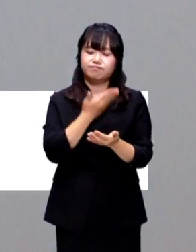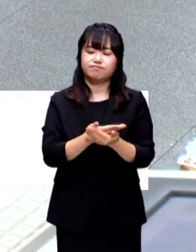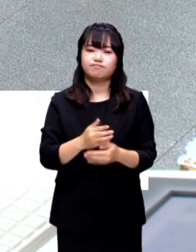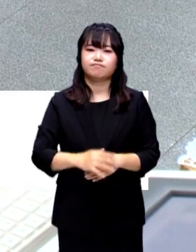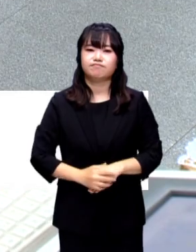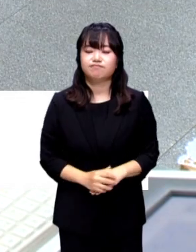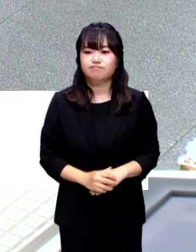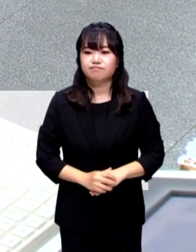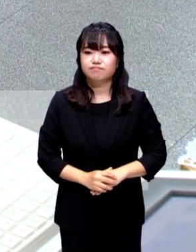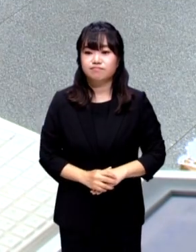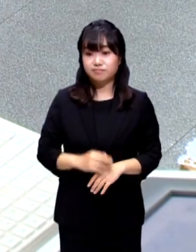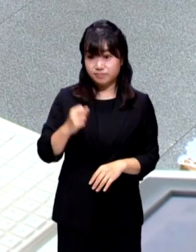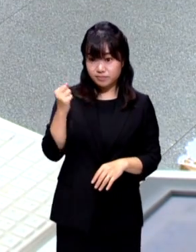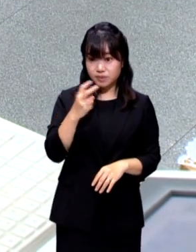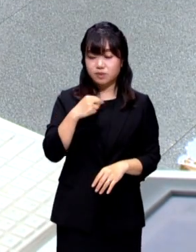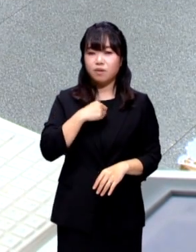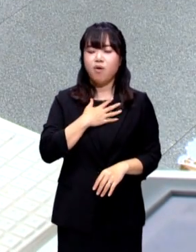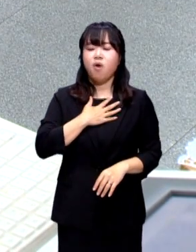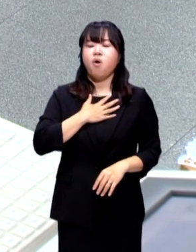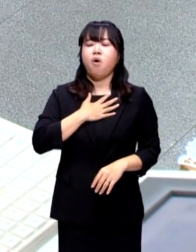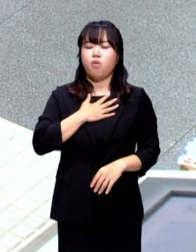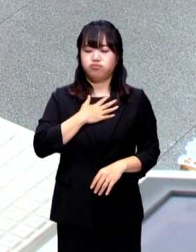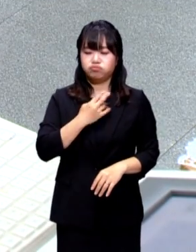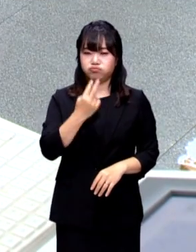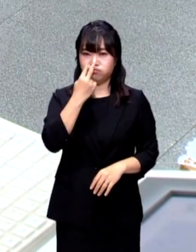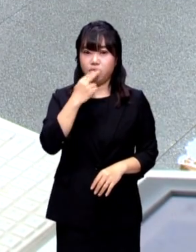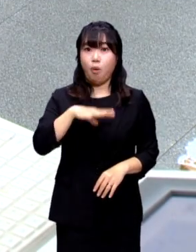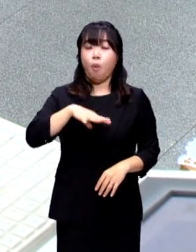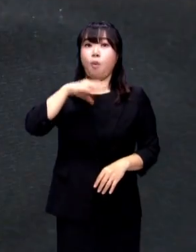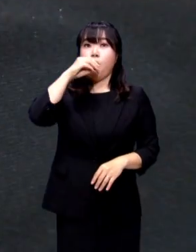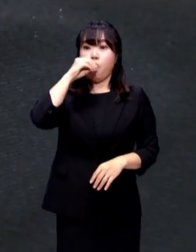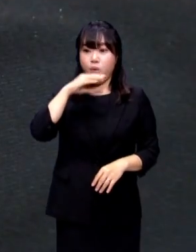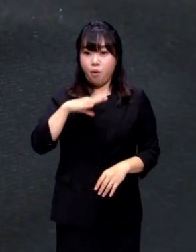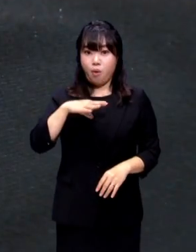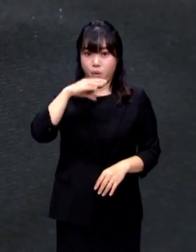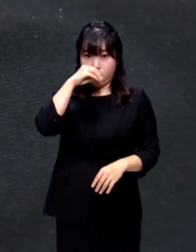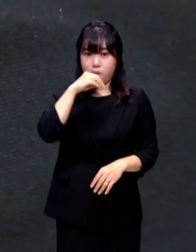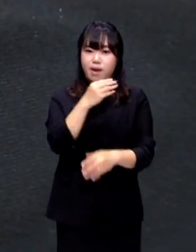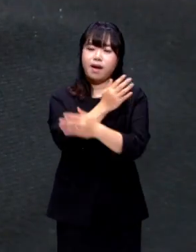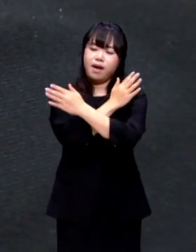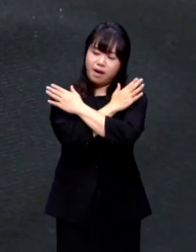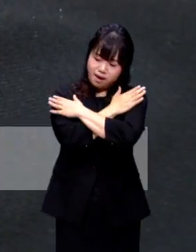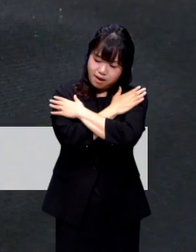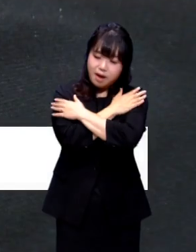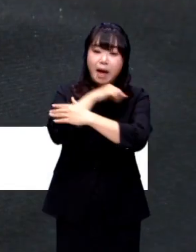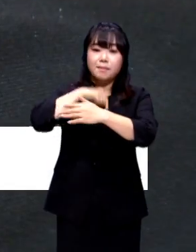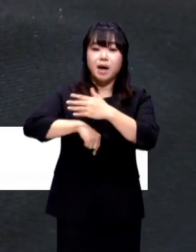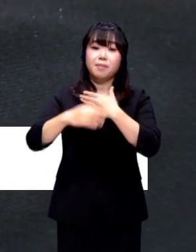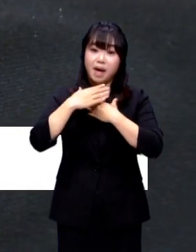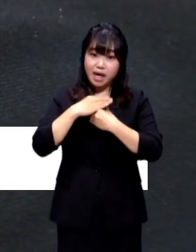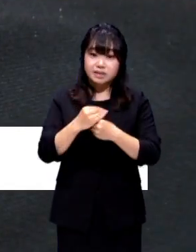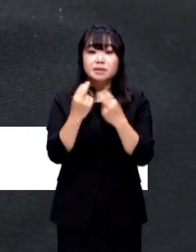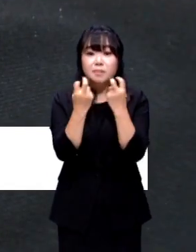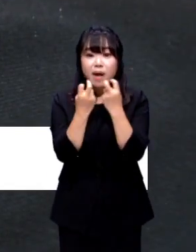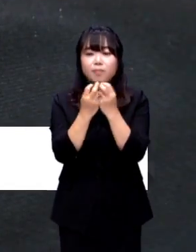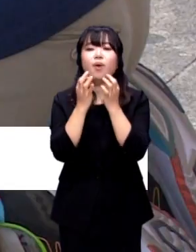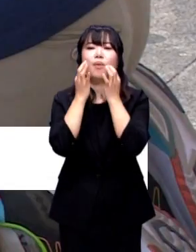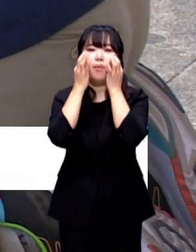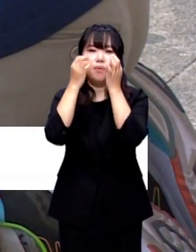있고요. 또 심호흡이나 복식호흡, 나비포옹법 등 안정화 기법을 실천해보는 것도